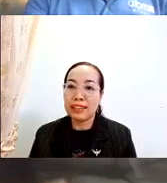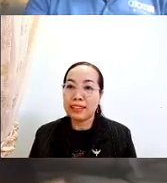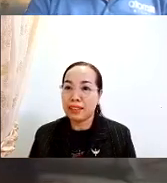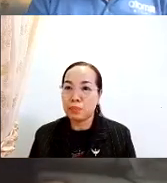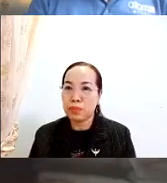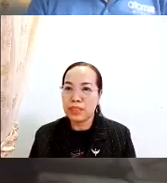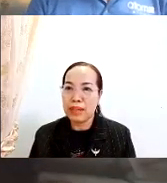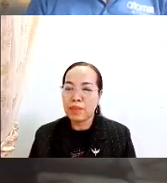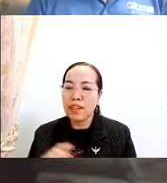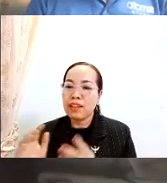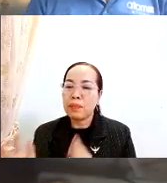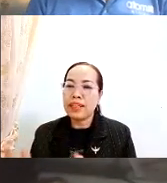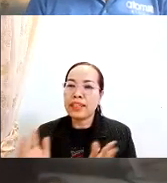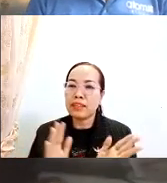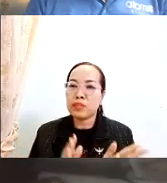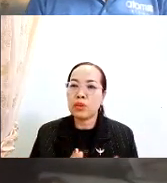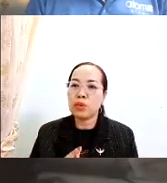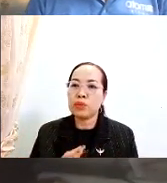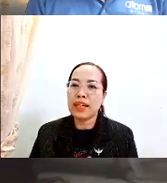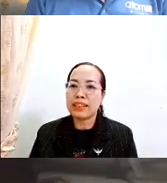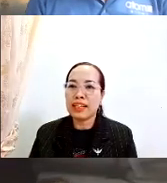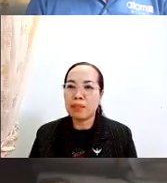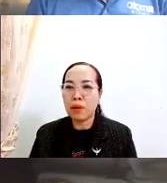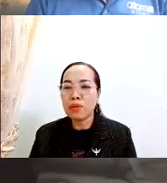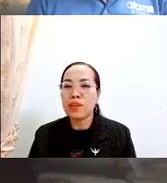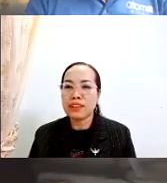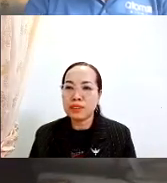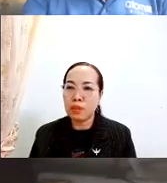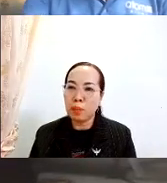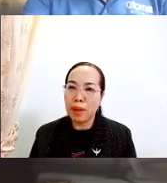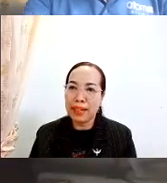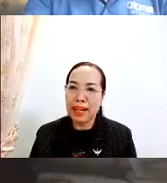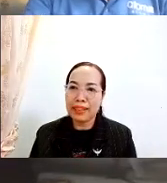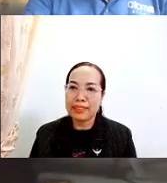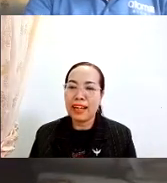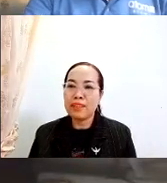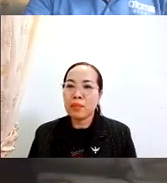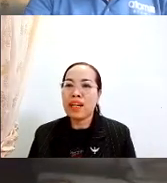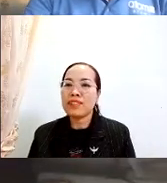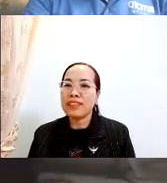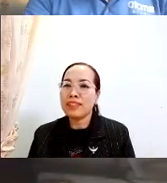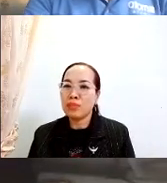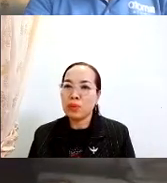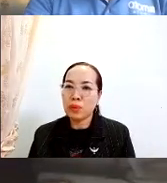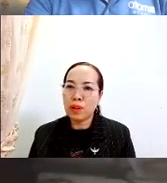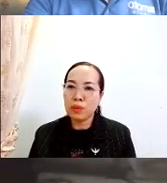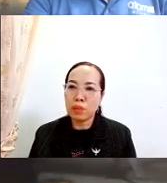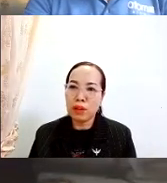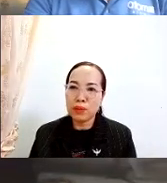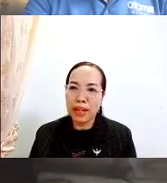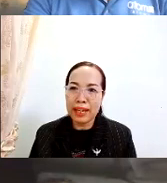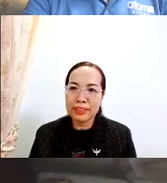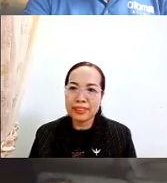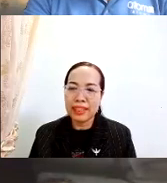hà sala là khai cập bông jam nó về đến nick nhom cho luôn sắc hà sala làm bông co sơ yol của màn đài đã xa bắt đầu từ lơ chấm nuôi to luôn